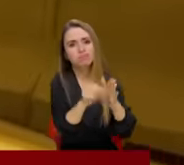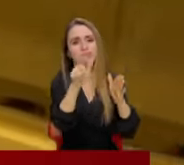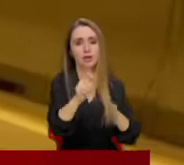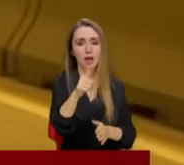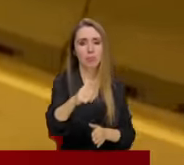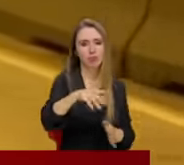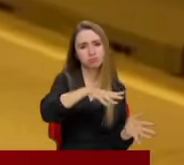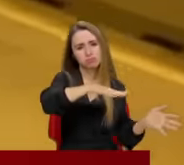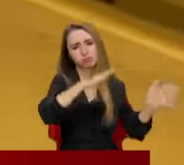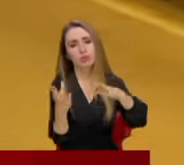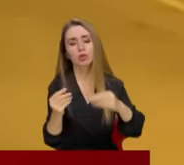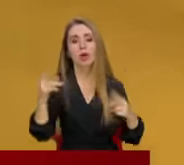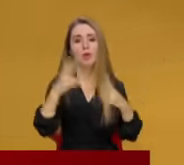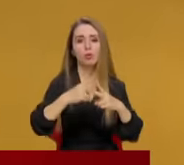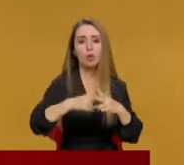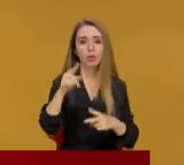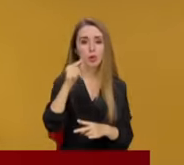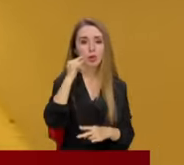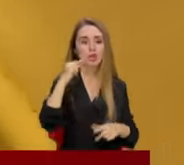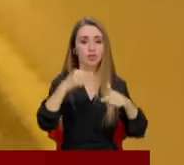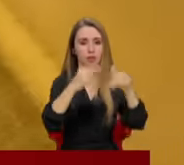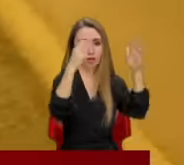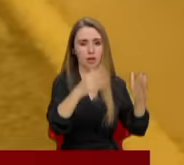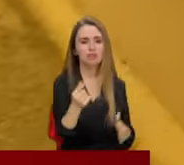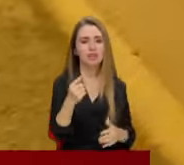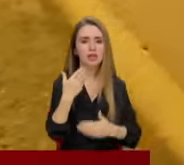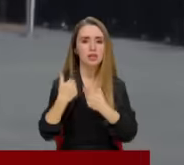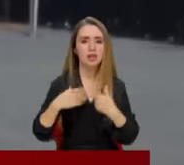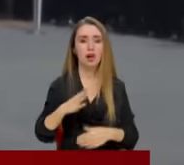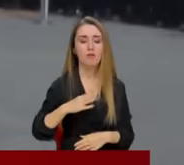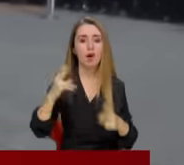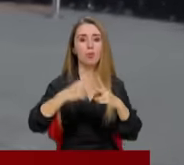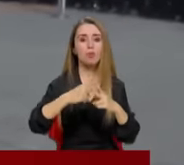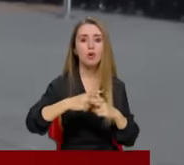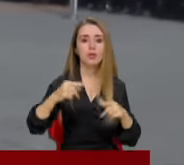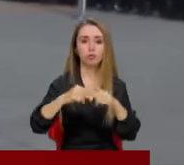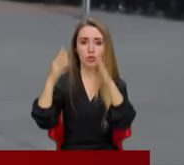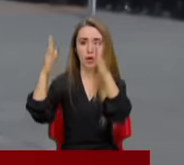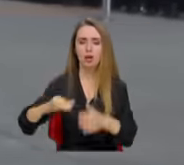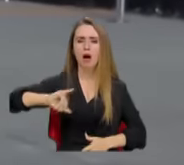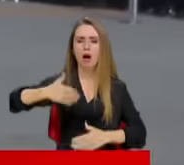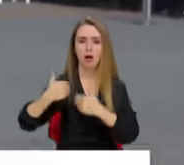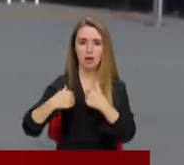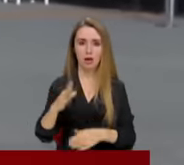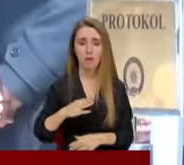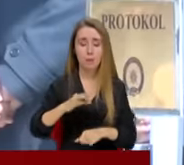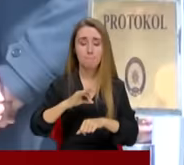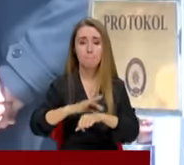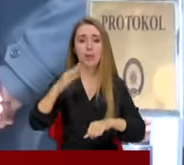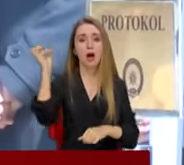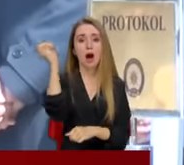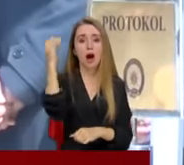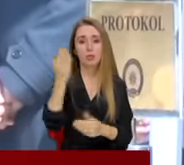motosikletle. Yola savruldular. Polis memuru Furkan Faruk Keleş hafif yaralandı. Polis memuru Furkan Borsa ağır yaralıydı. Hemen